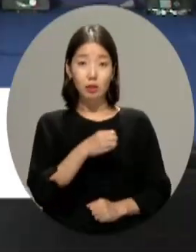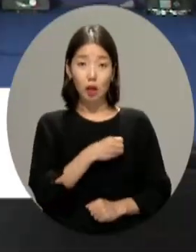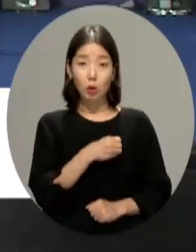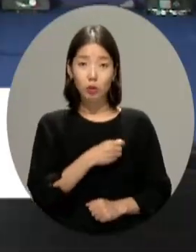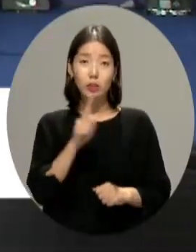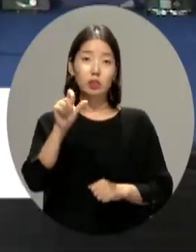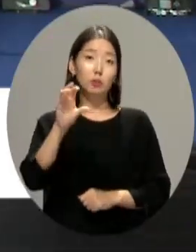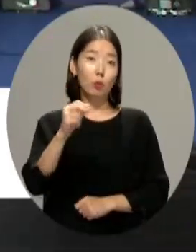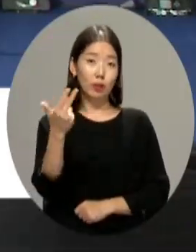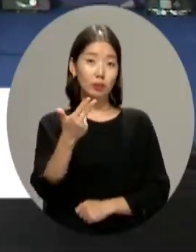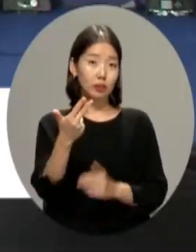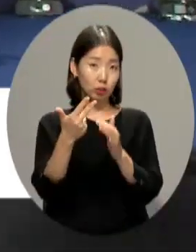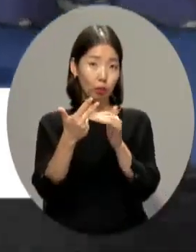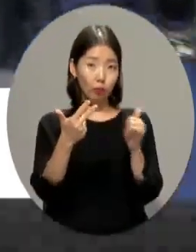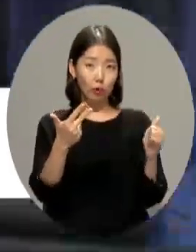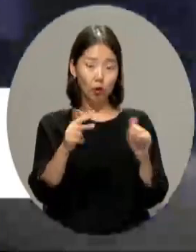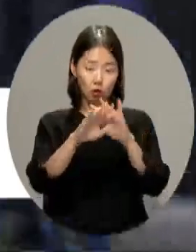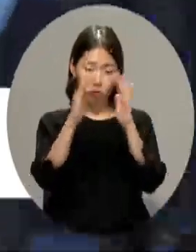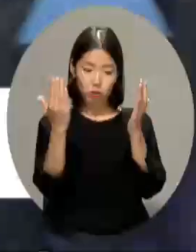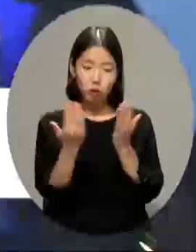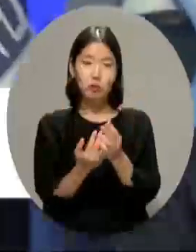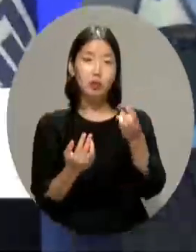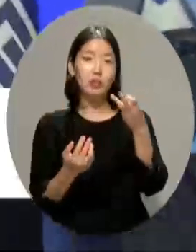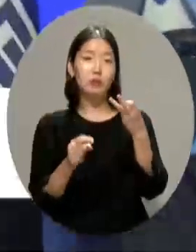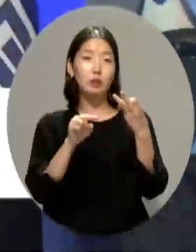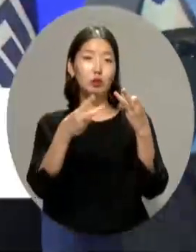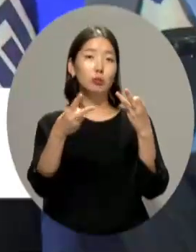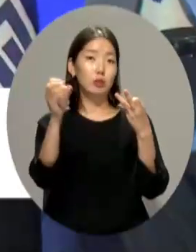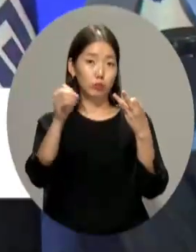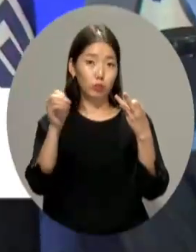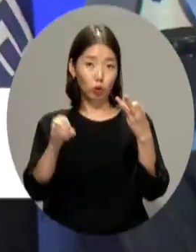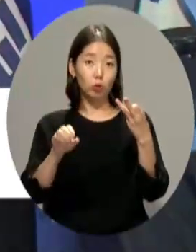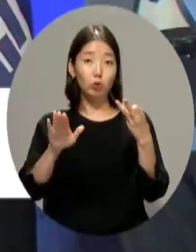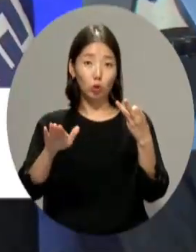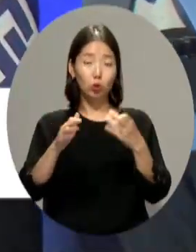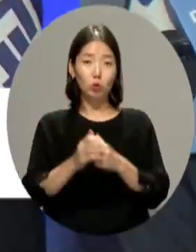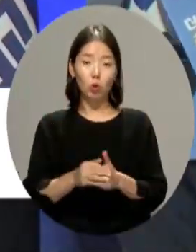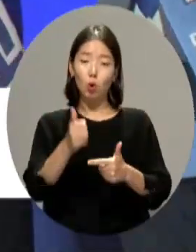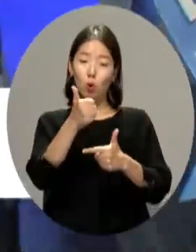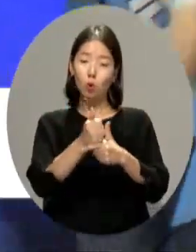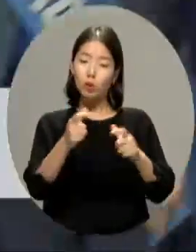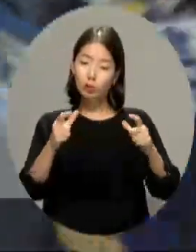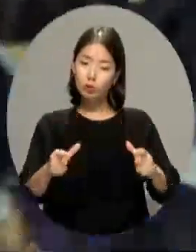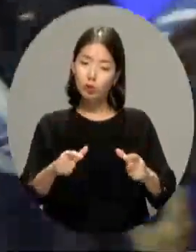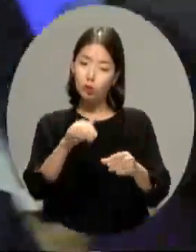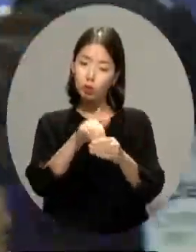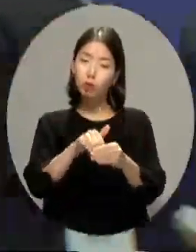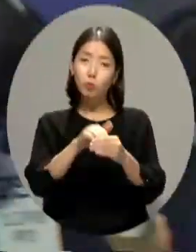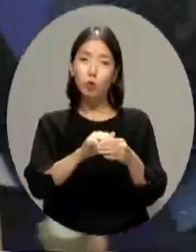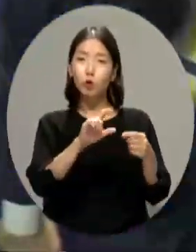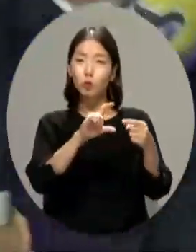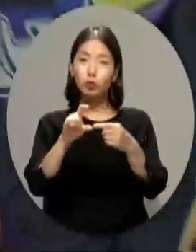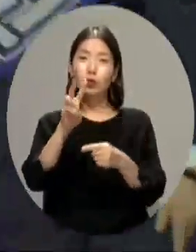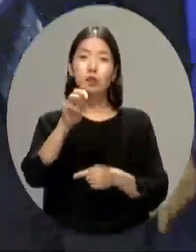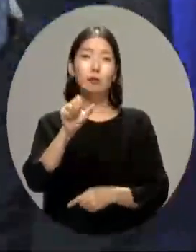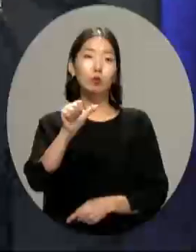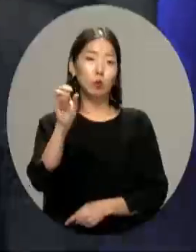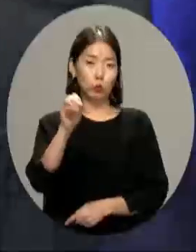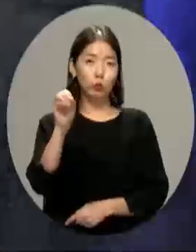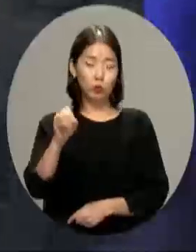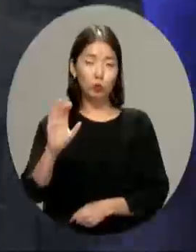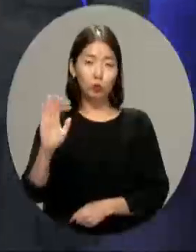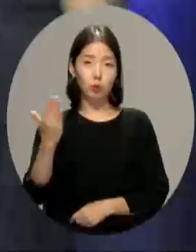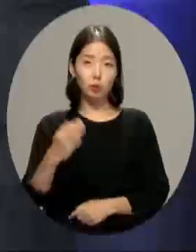권리당원은 15만 7천여명으로 전체 13.2%를 차지하는 등 호남건의 투표 비중이 35%에